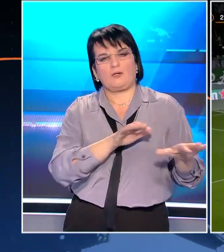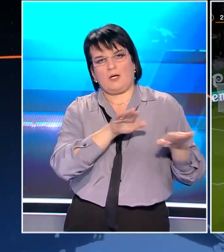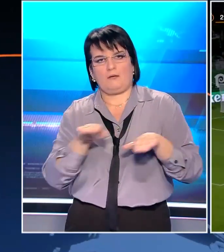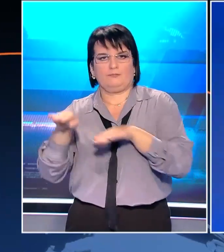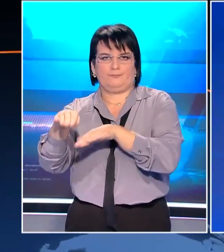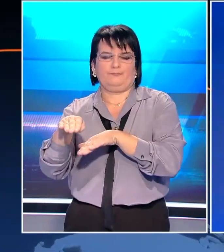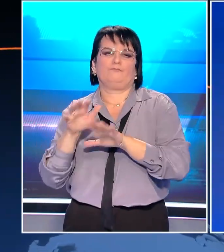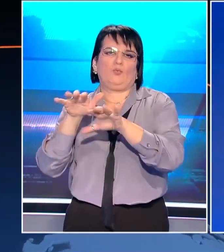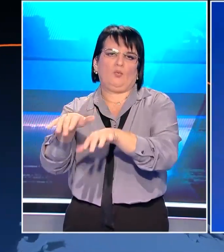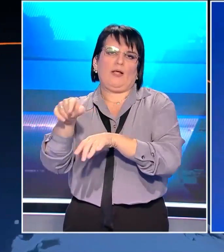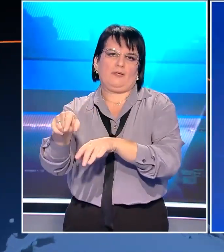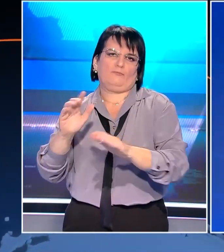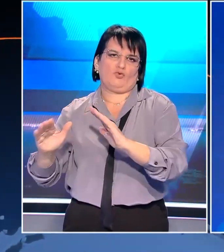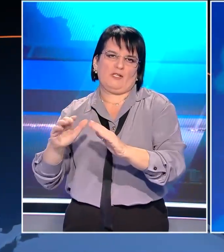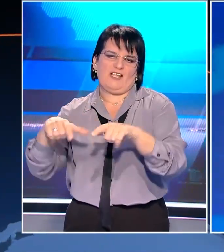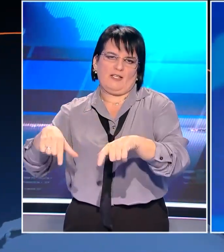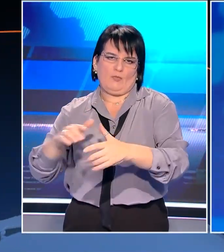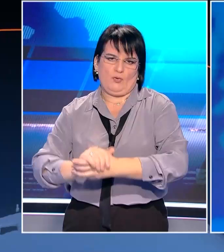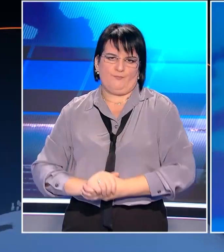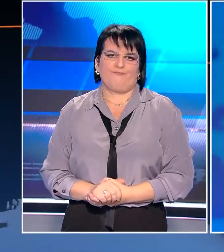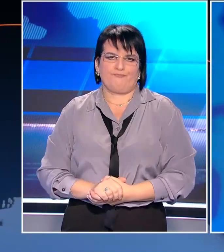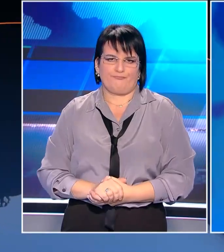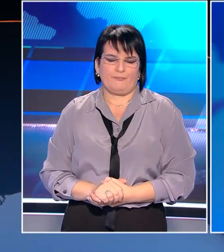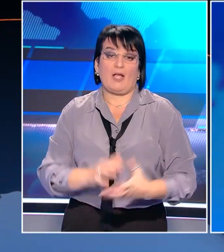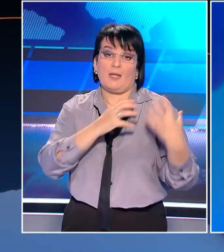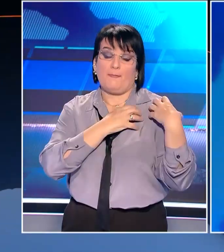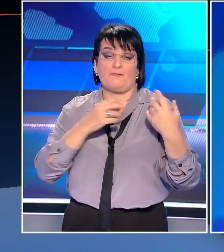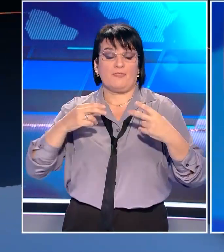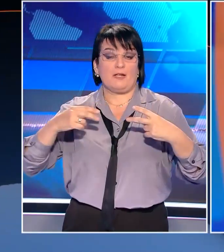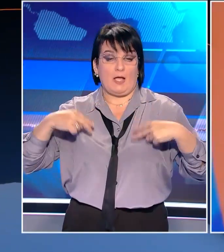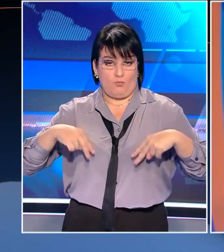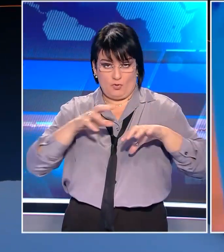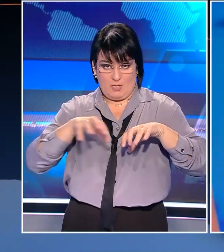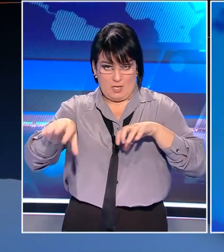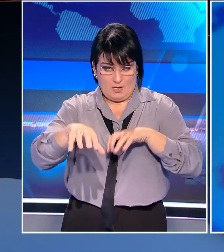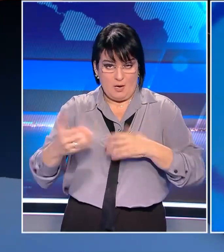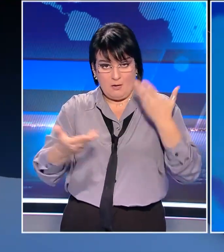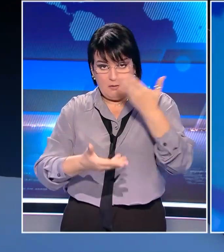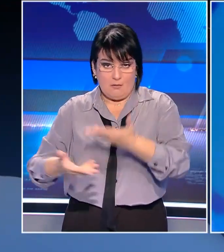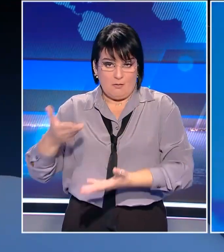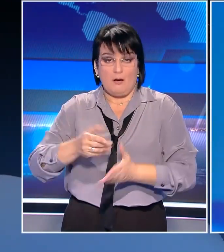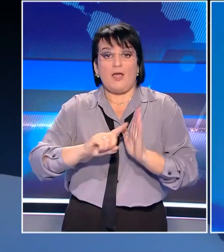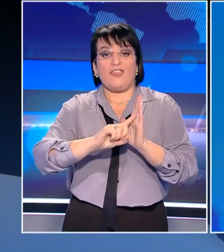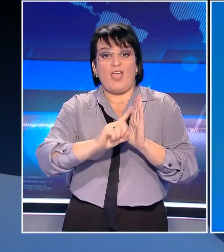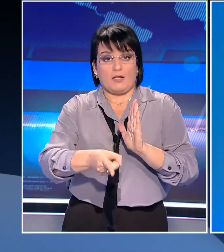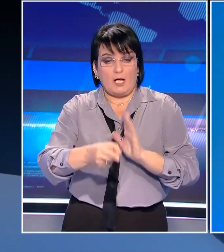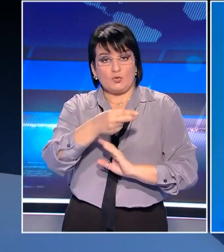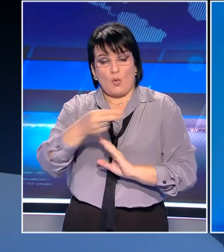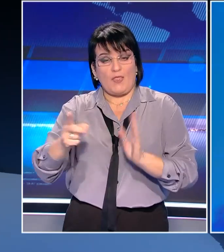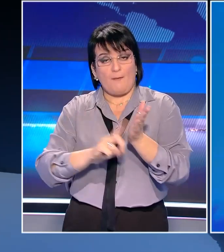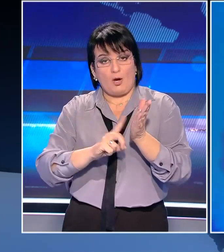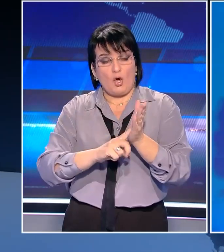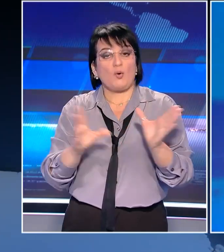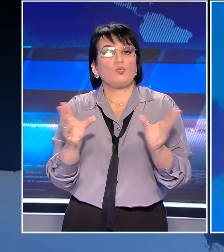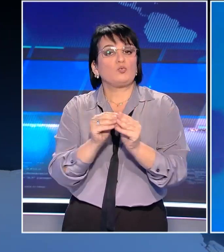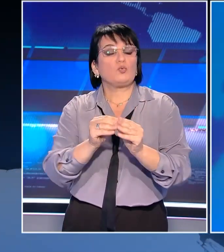τους. Αγώνα δρόμου κάνουν τα συναρμόδια Υπουργεία, κυρίες και κύριοι, για να καταθέσουν τις νέες διατάξεις του αθλητικού νόμου, οι